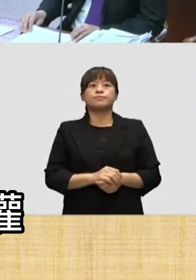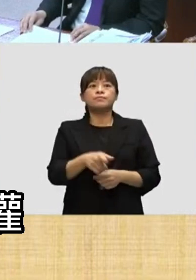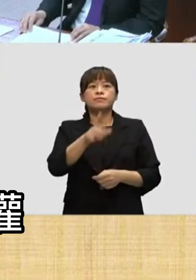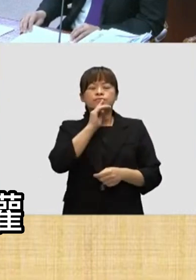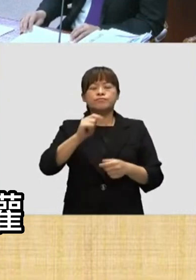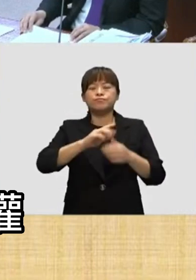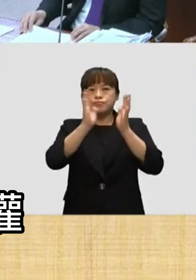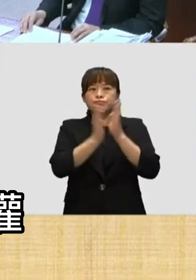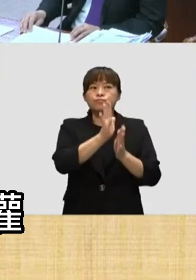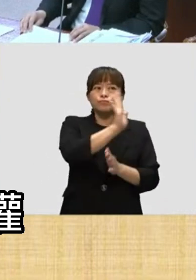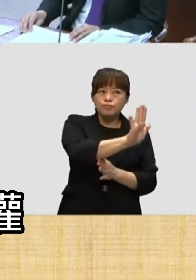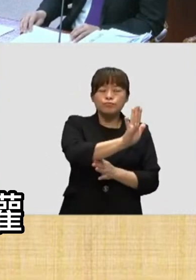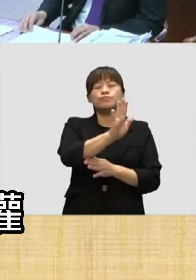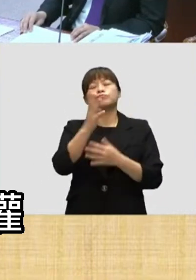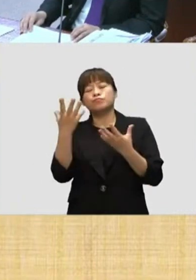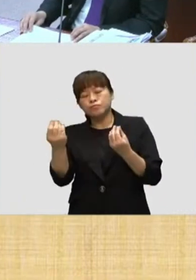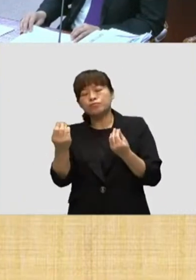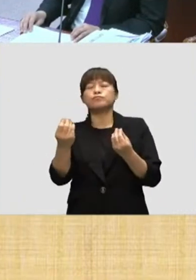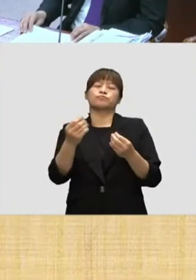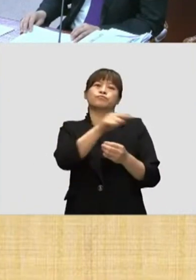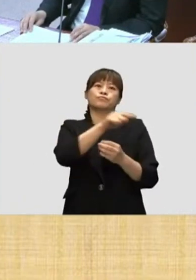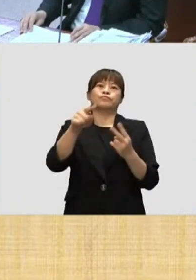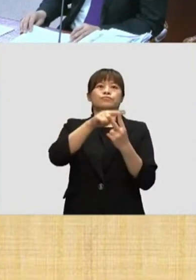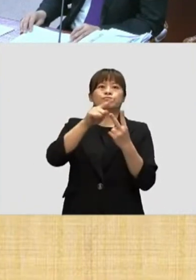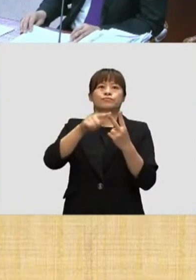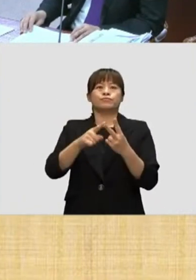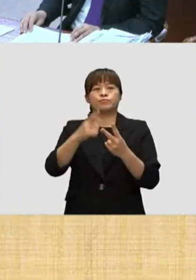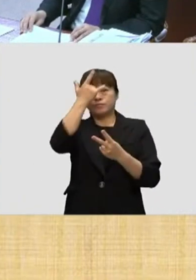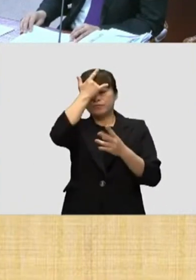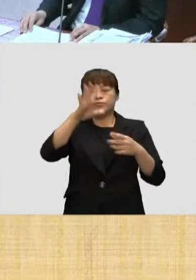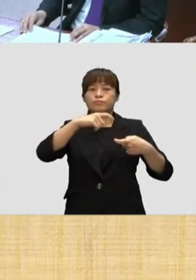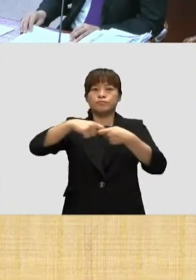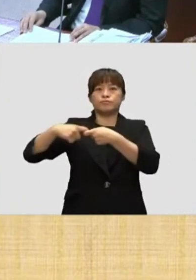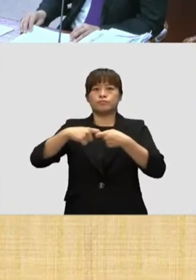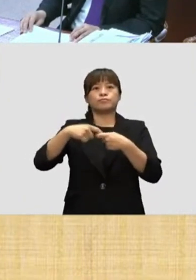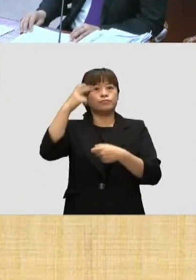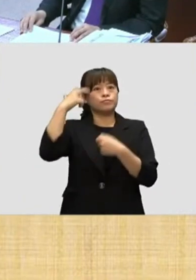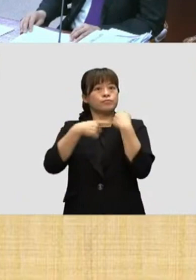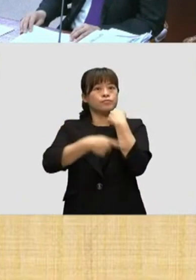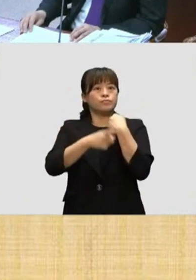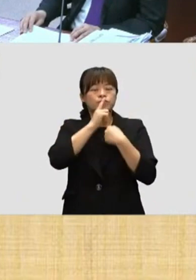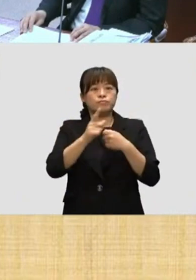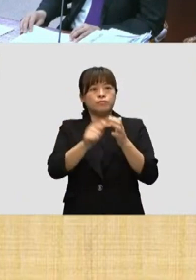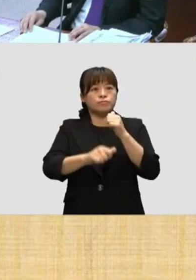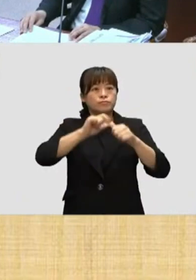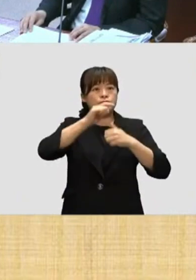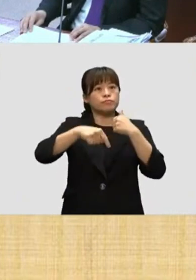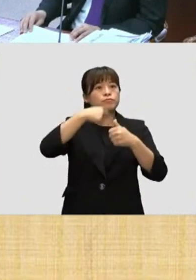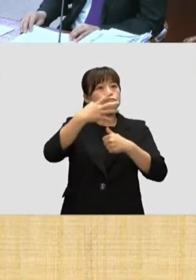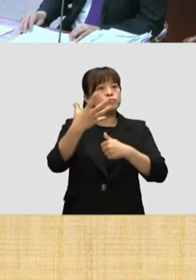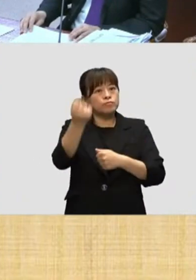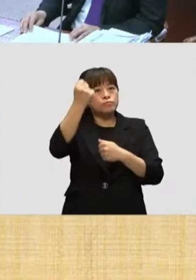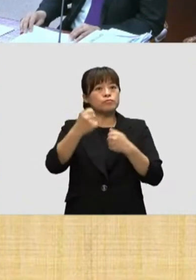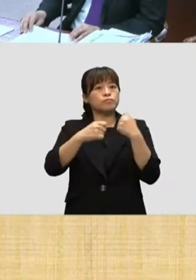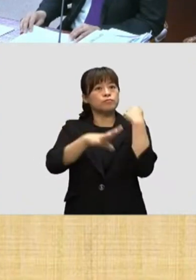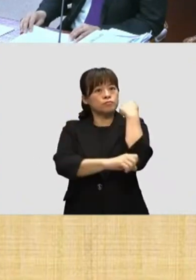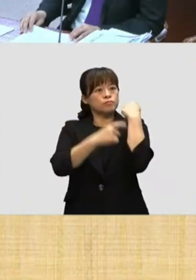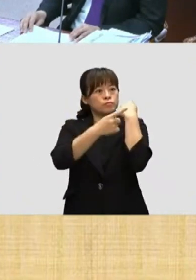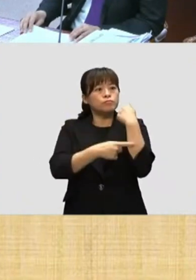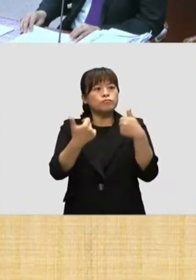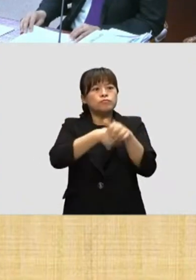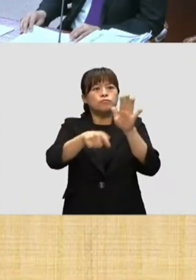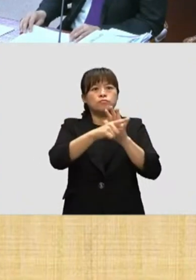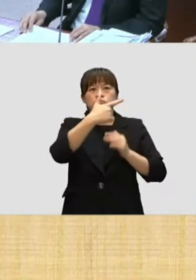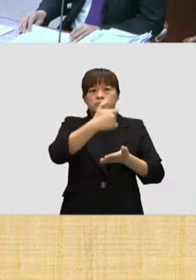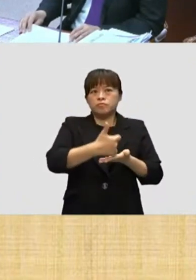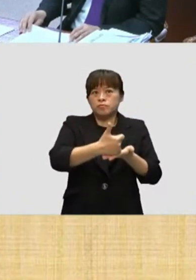全有或全无的基本权。德国联邦宪法法院强调生命权在基本法秩序中代表一个最